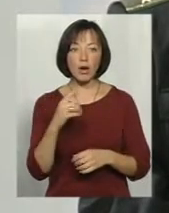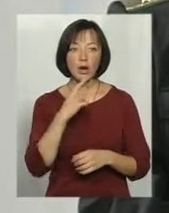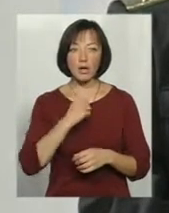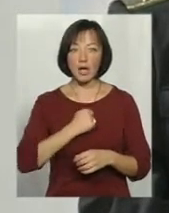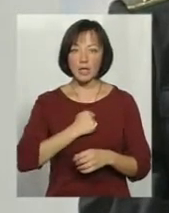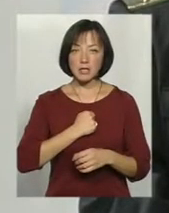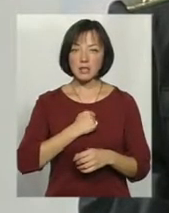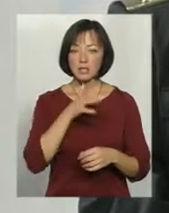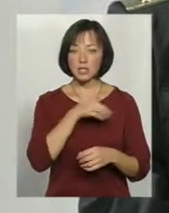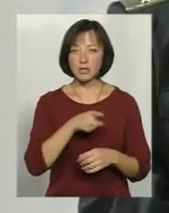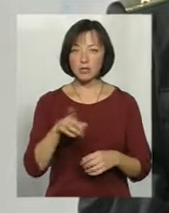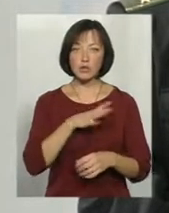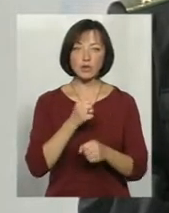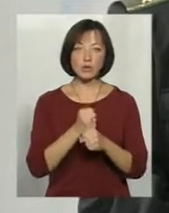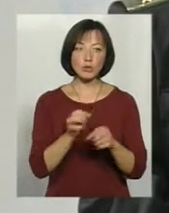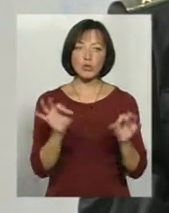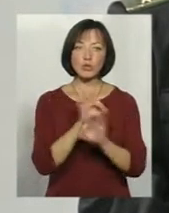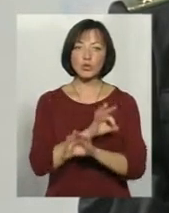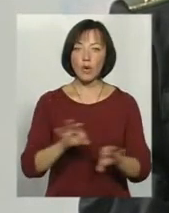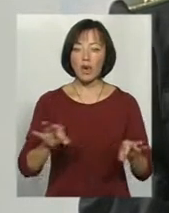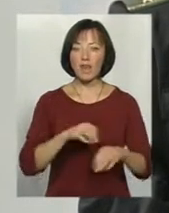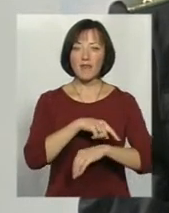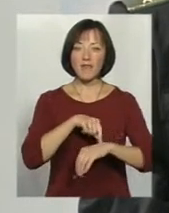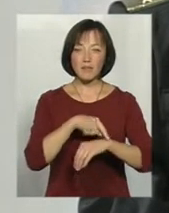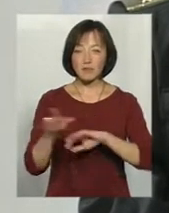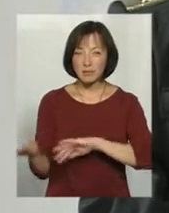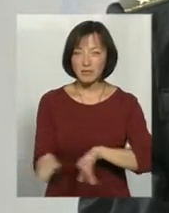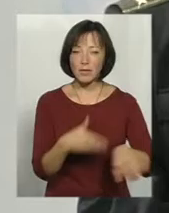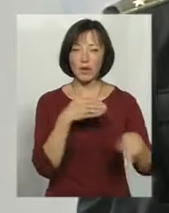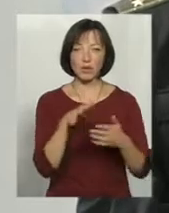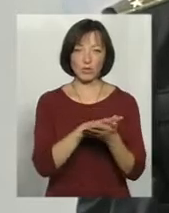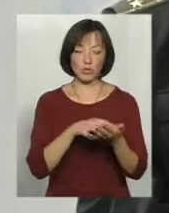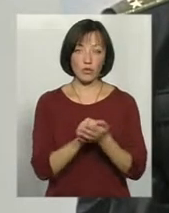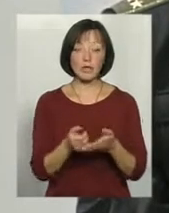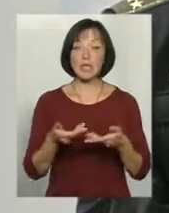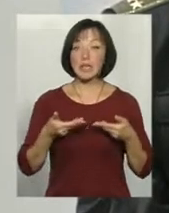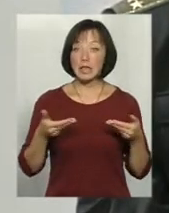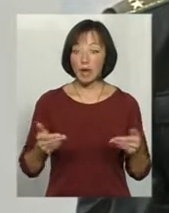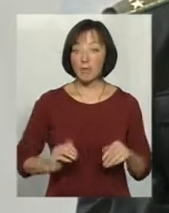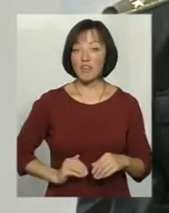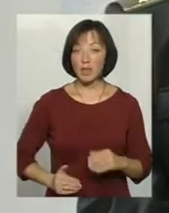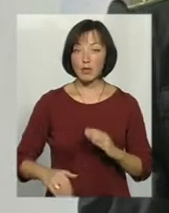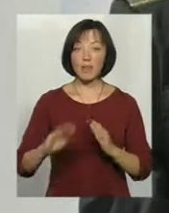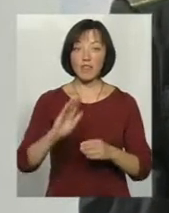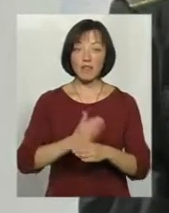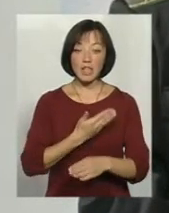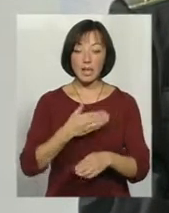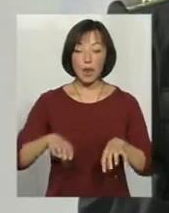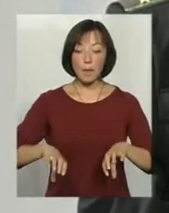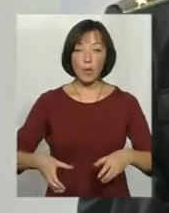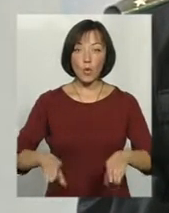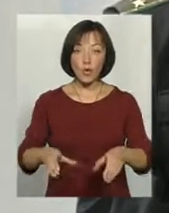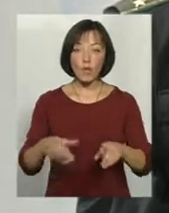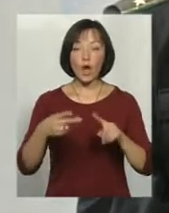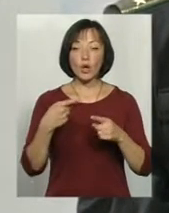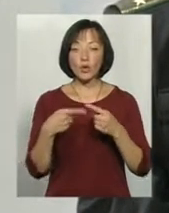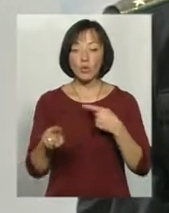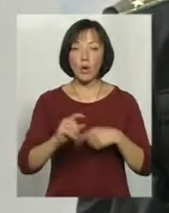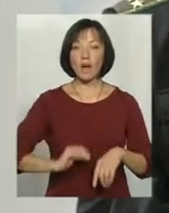госпіталі зроблена, дуже була чудова, але пройшли часи, і вона зруйнувалась. І нам фірма виділила бруківку. Да? Друга